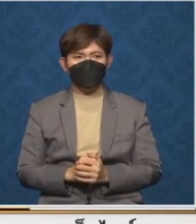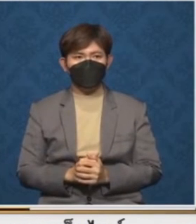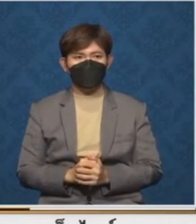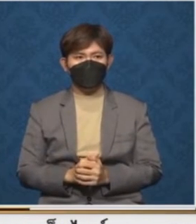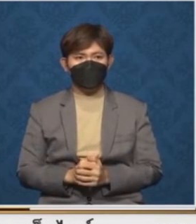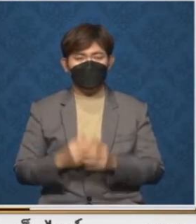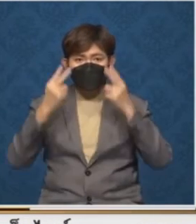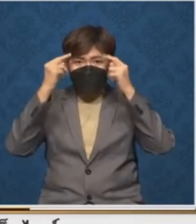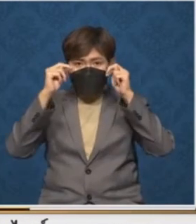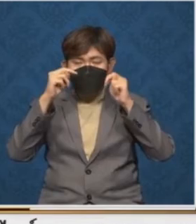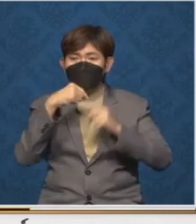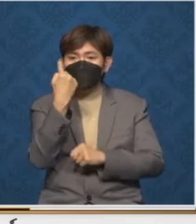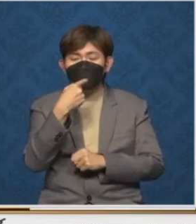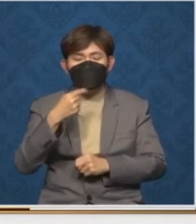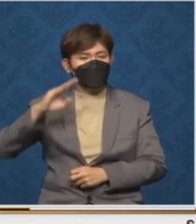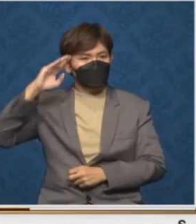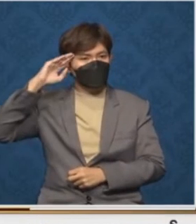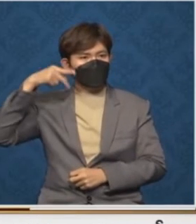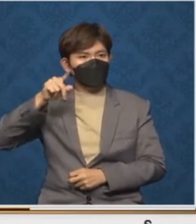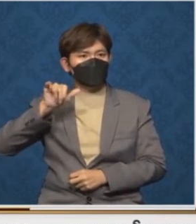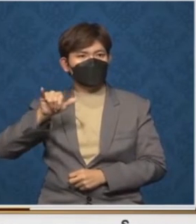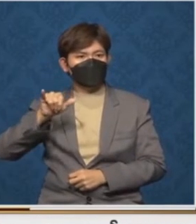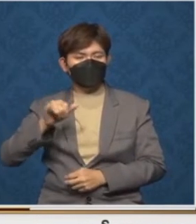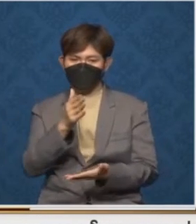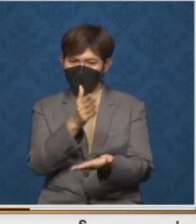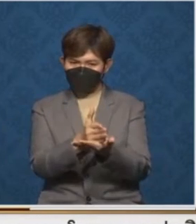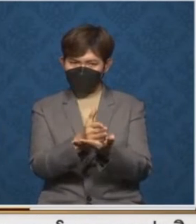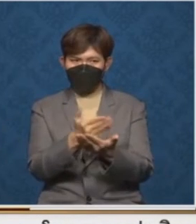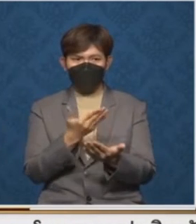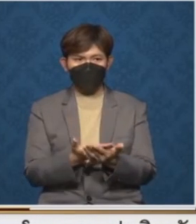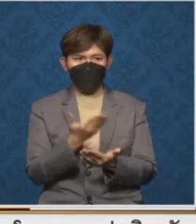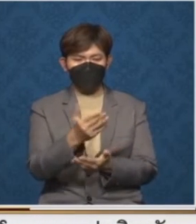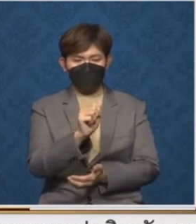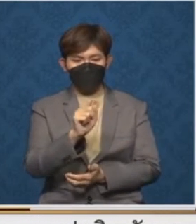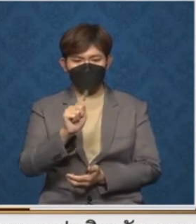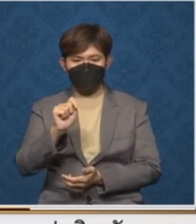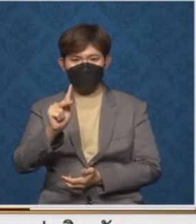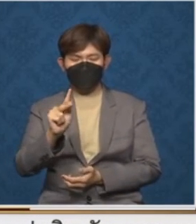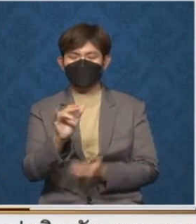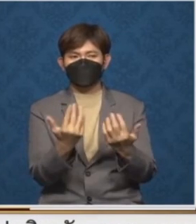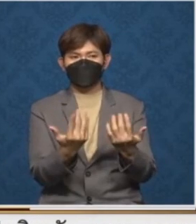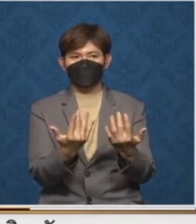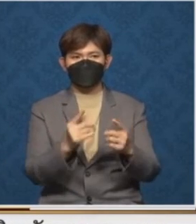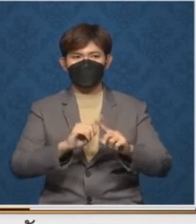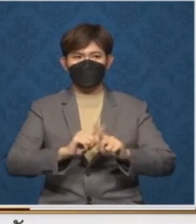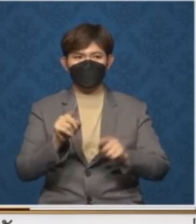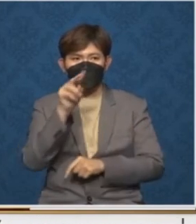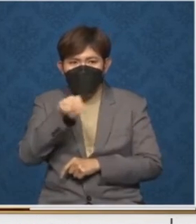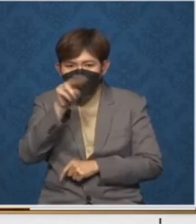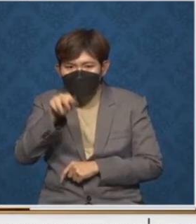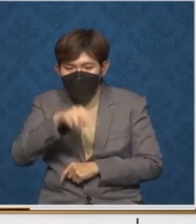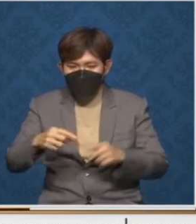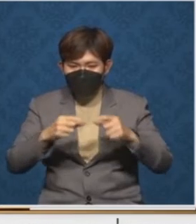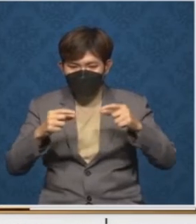อันนี้ขอโททยจ ๆ นะครับพี่น้องประชาชนไทยทั้งประเทศ เราอยู่กับคนเอกประยุติมา 7 ปี 3